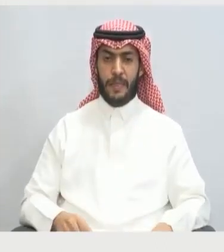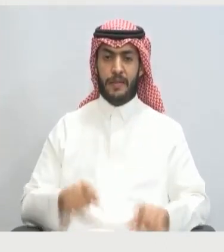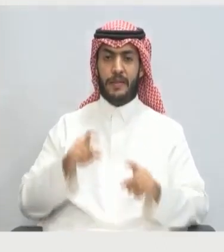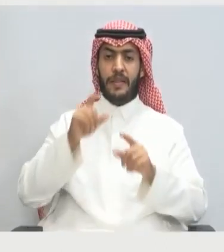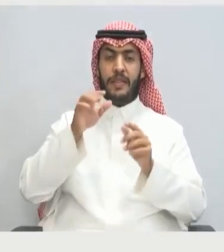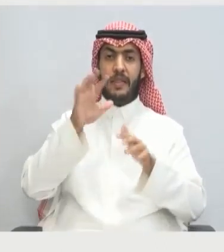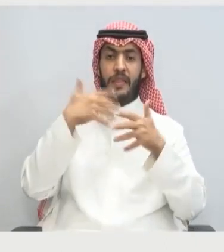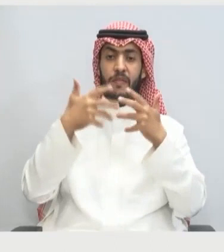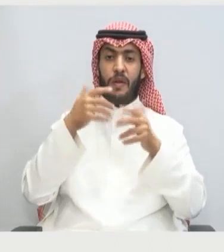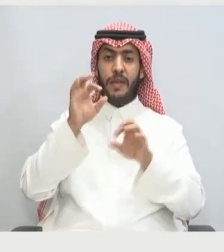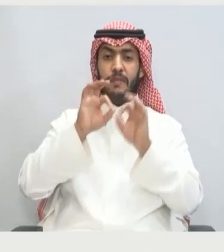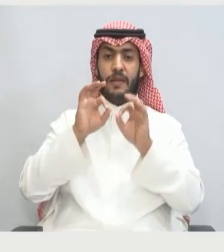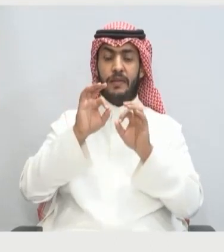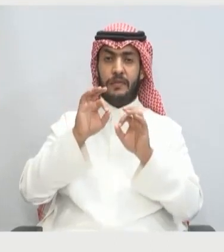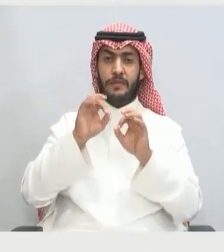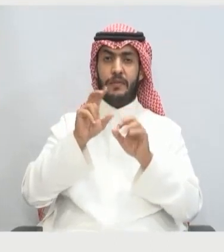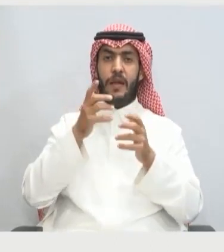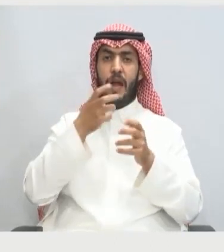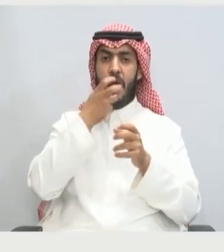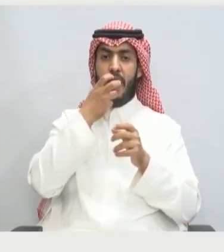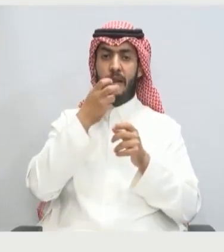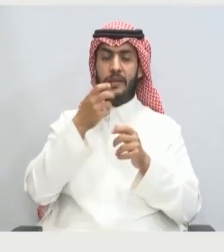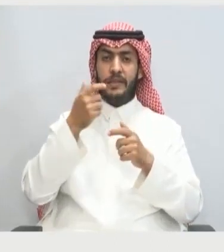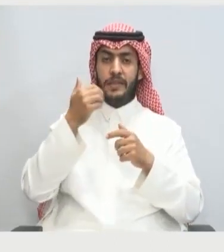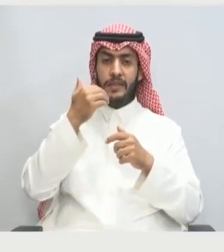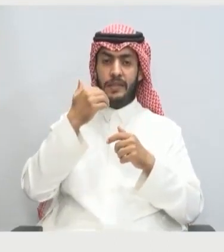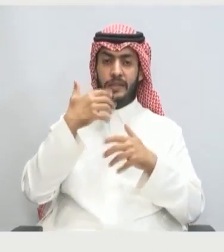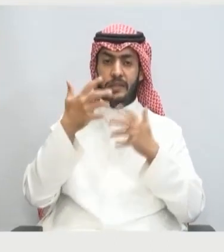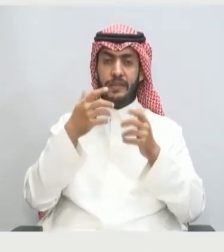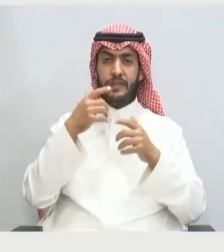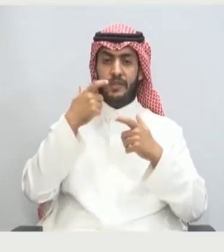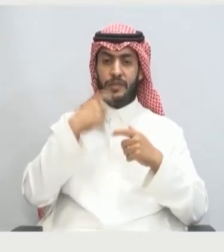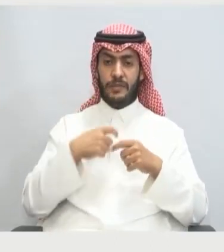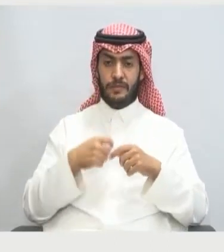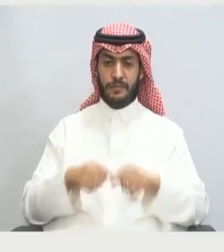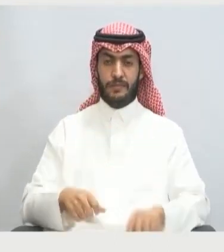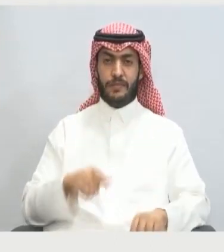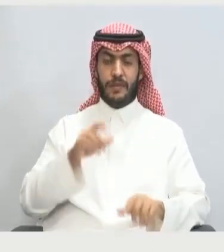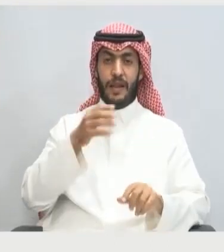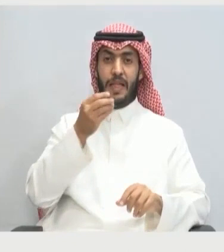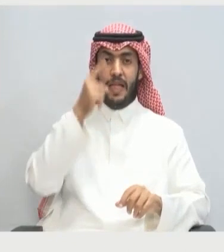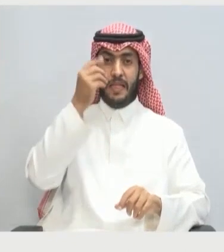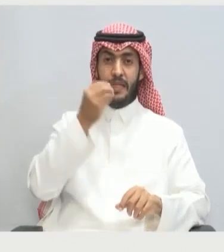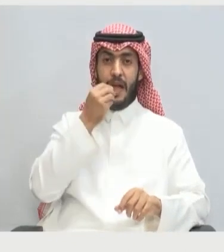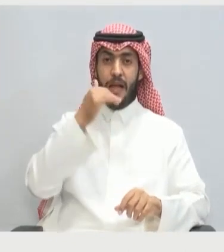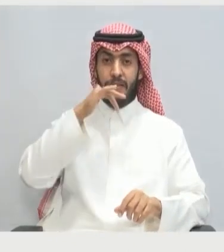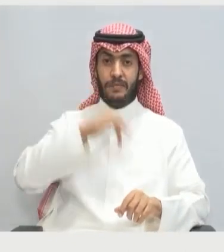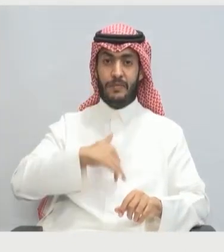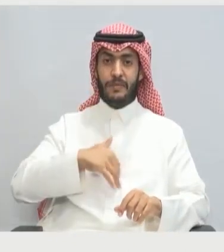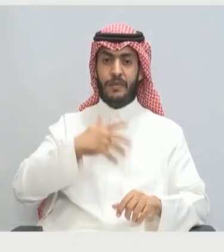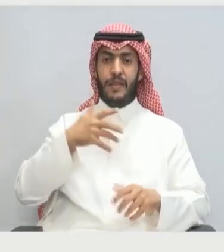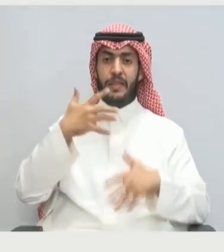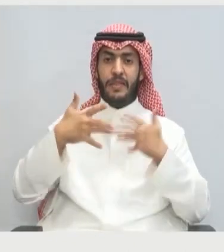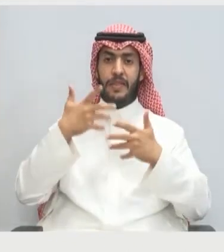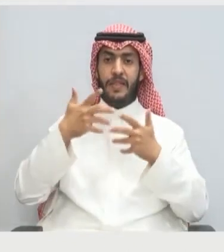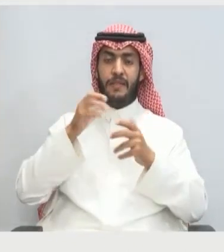للتفاعلات الكيميائيه تسخن الجسم تفاعلات كيميائيه اذا نحن نعرف ان الطعام عندما يهضم يعطيني تفاعلات ئيه